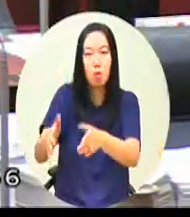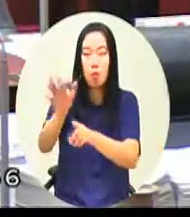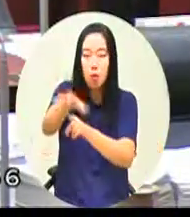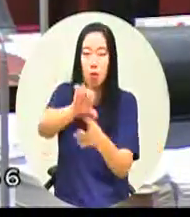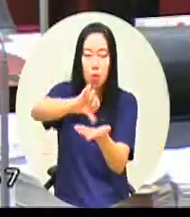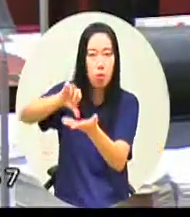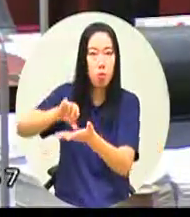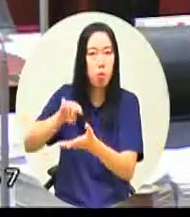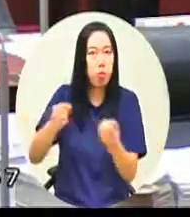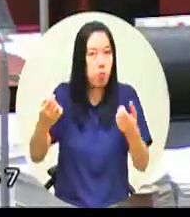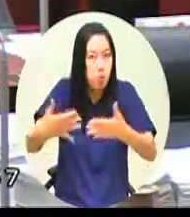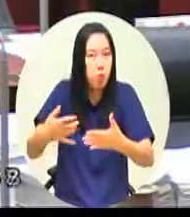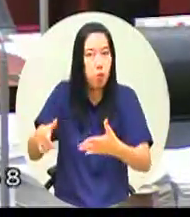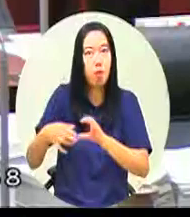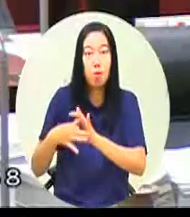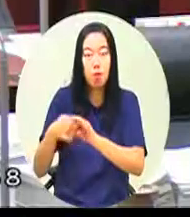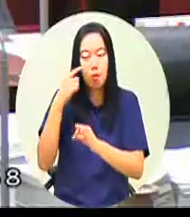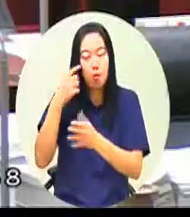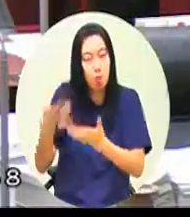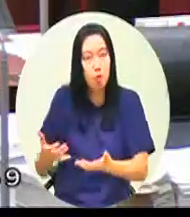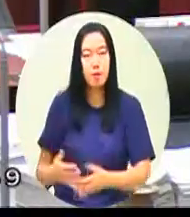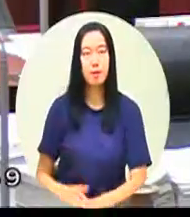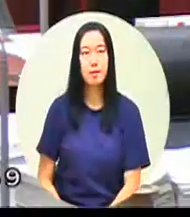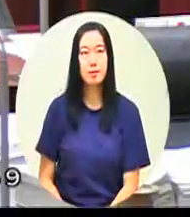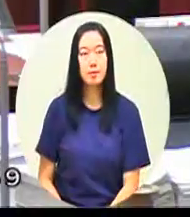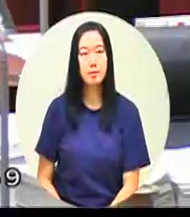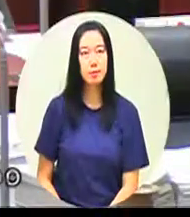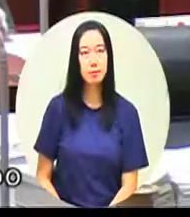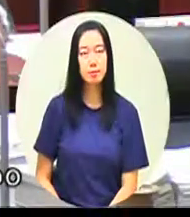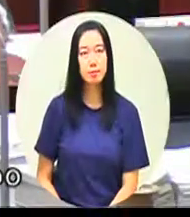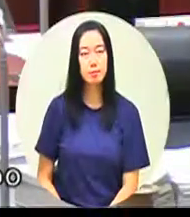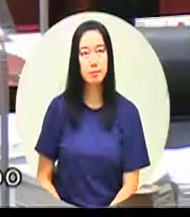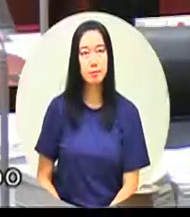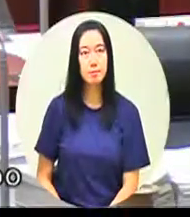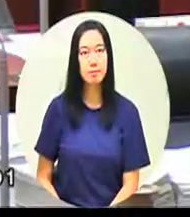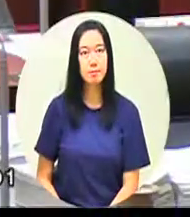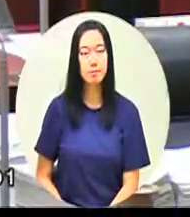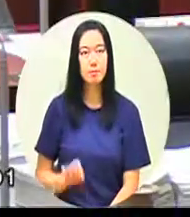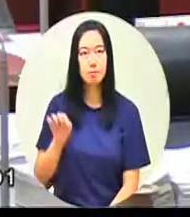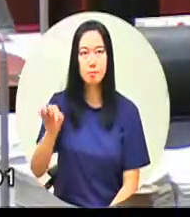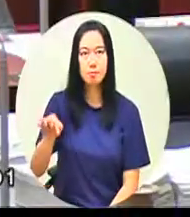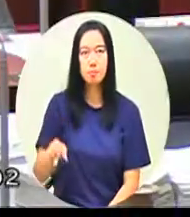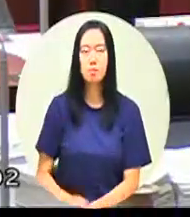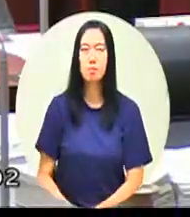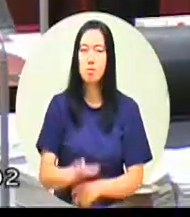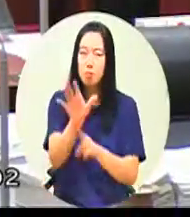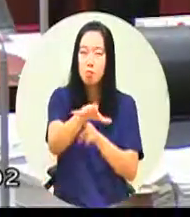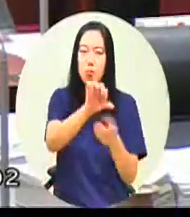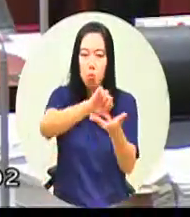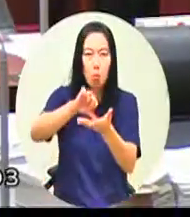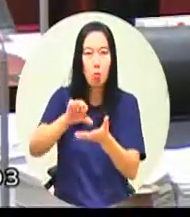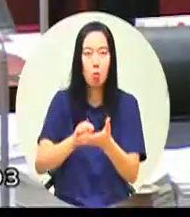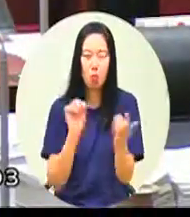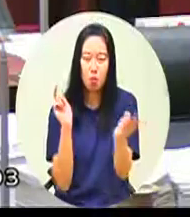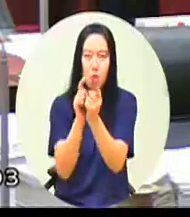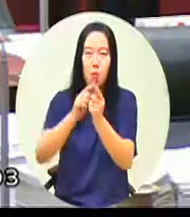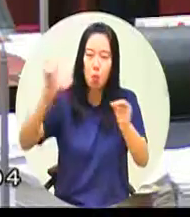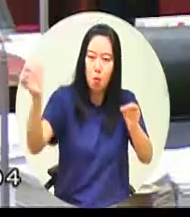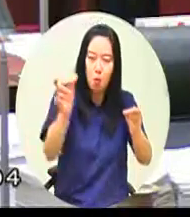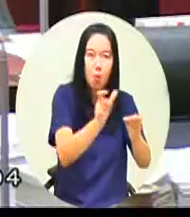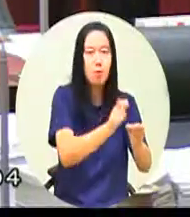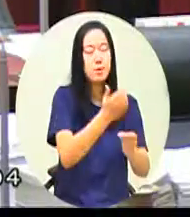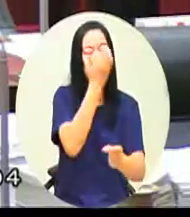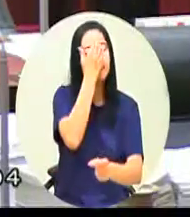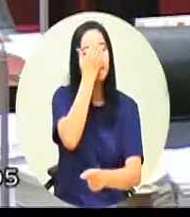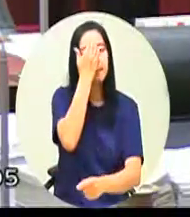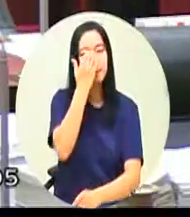啦哈。农、哦、业吼是一个，会当讲吼，非常的多有风台来吼、哦，就是上麻烦的啦，安尼啦。啊，